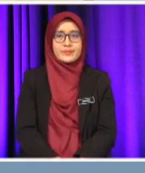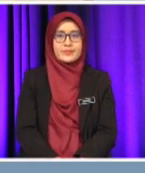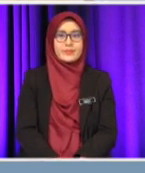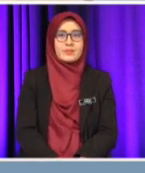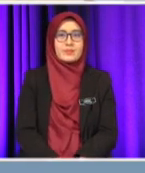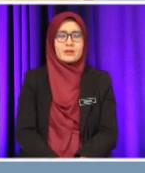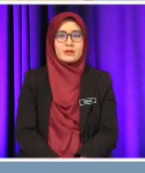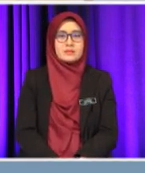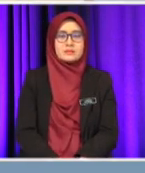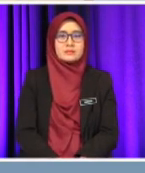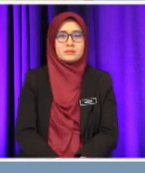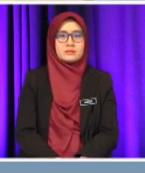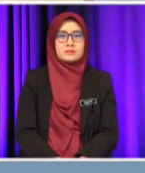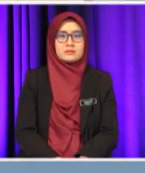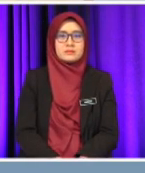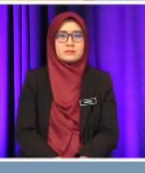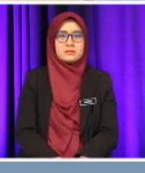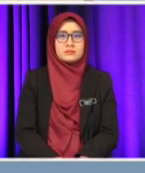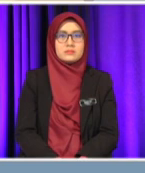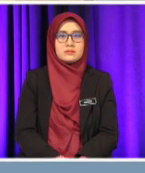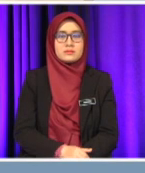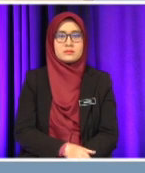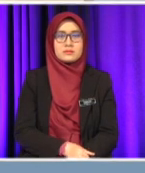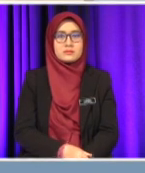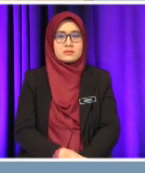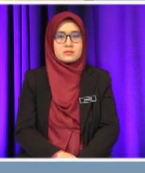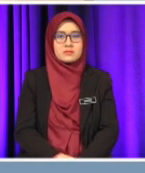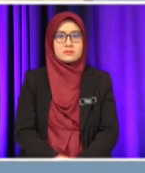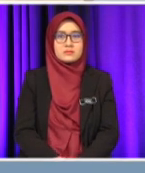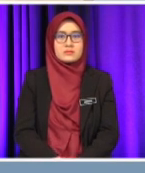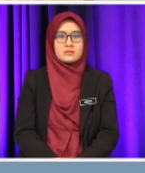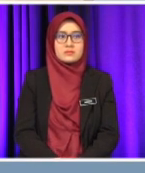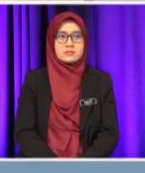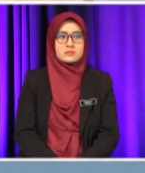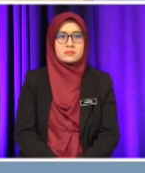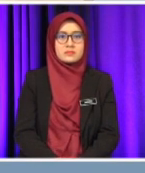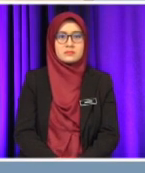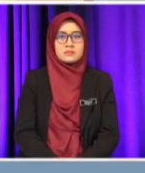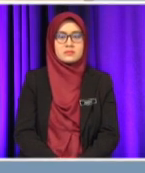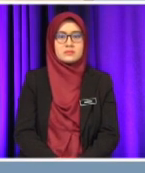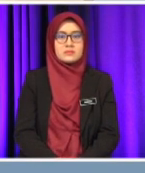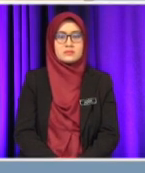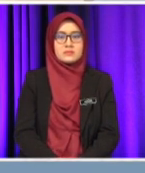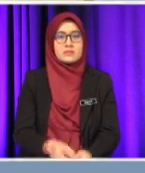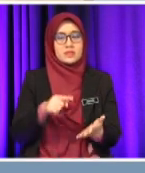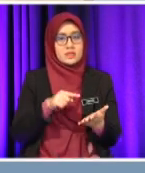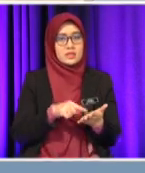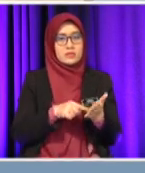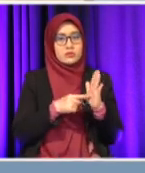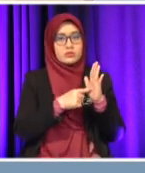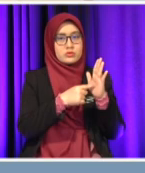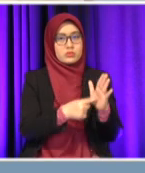4 marka snya 7 menunjukkan kaidah menanam tumbuhan